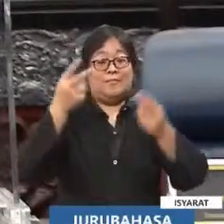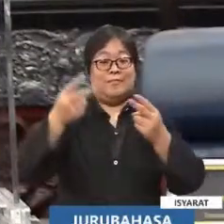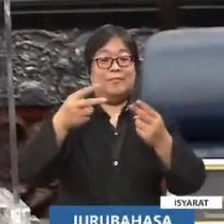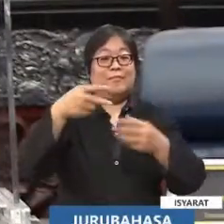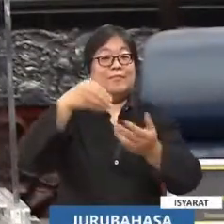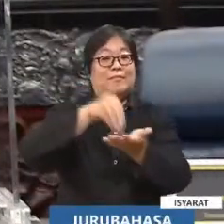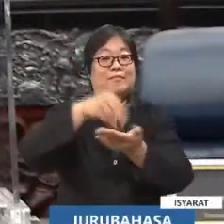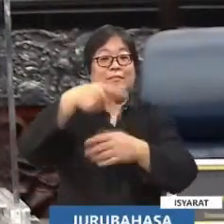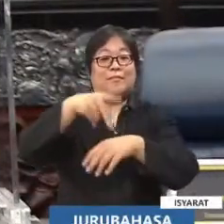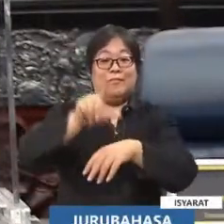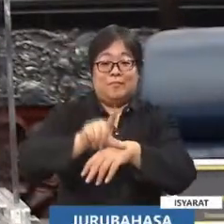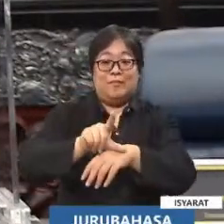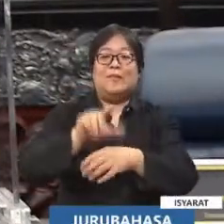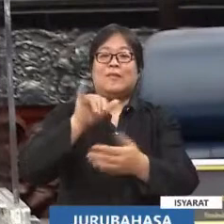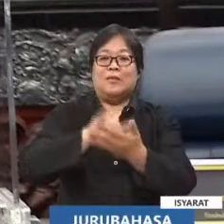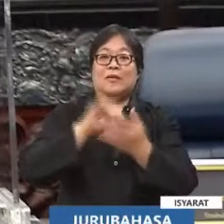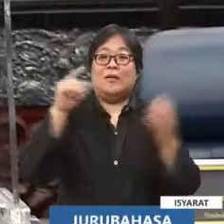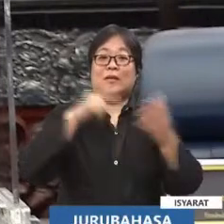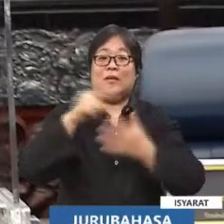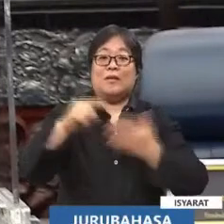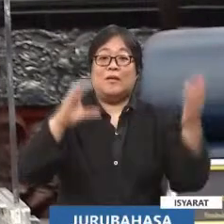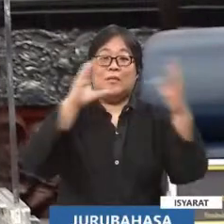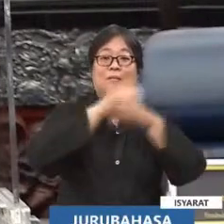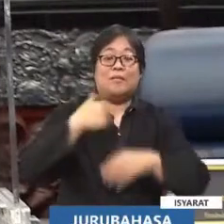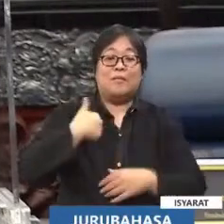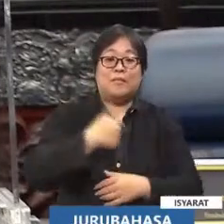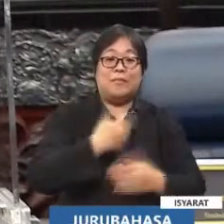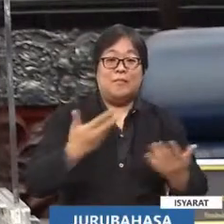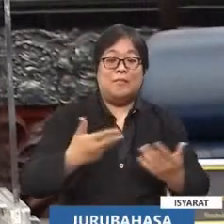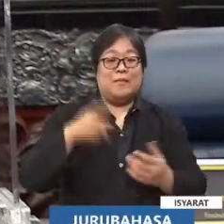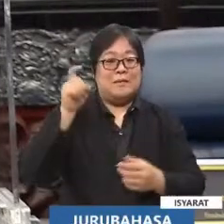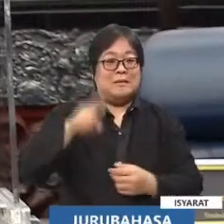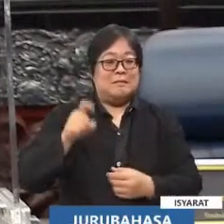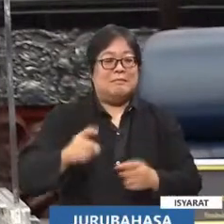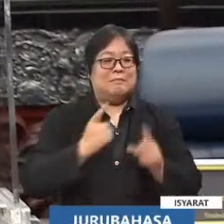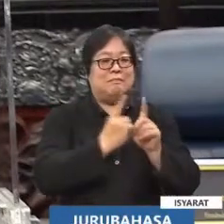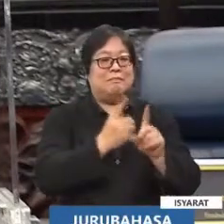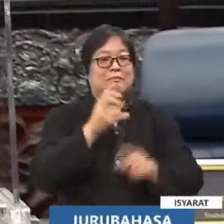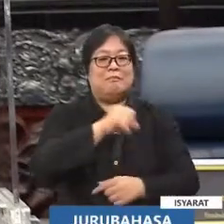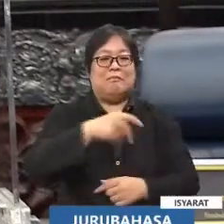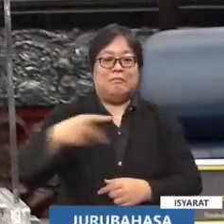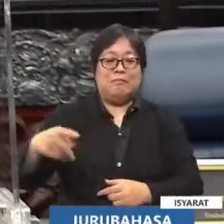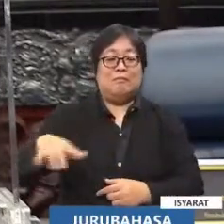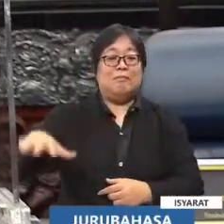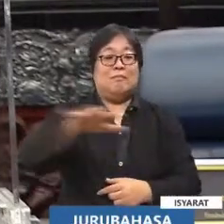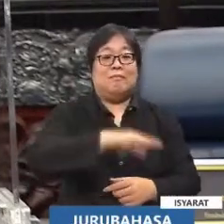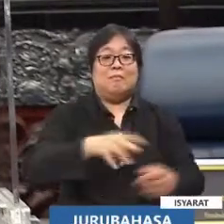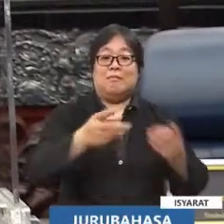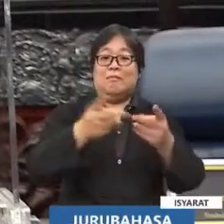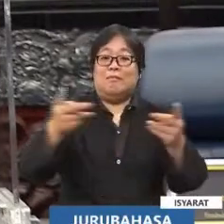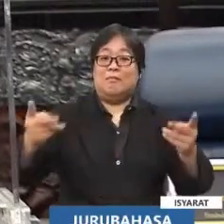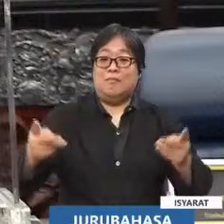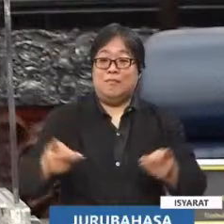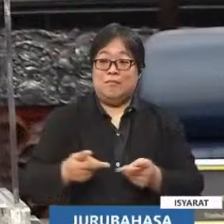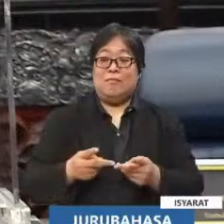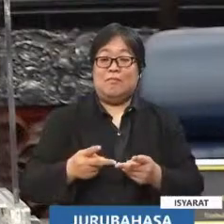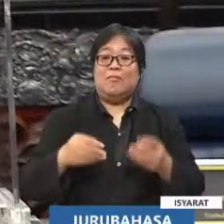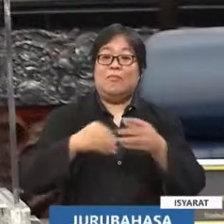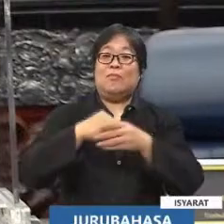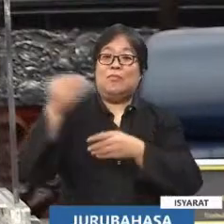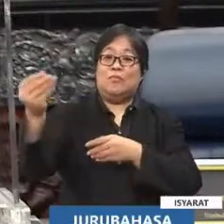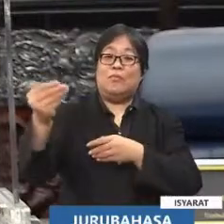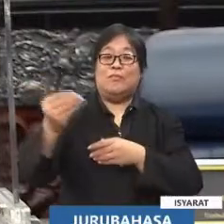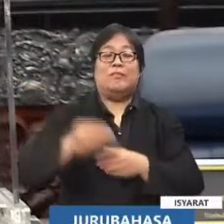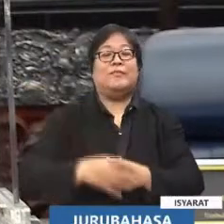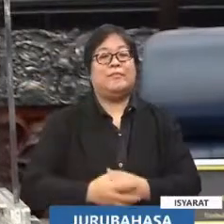permulaan. Dan di antara cabaran yang kita hadapi adalah untuk memastikan SOP itu diikuti apabila berada di kawasan-kawasan di luar dan